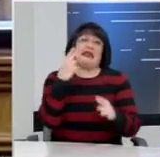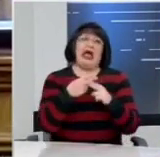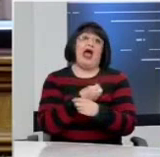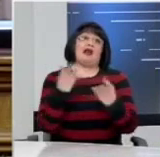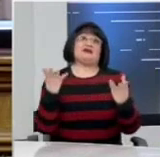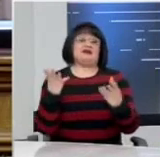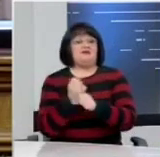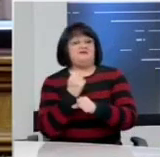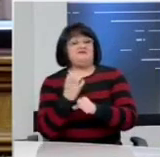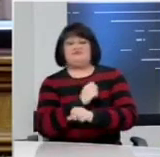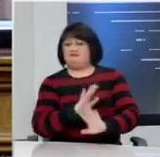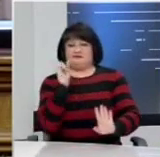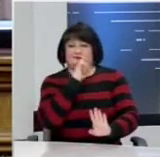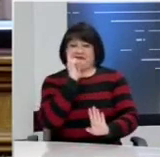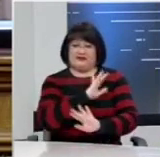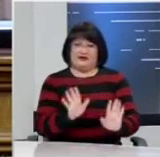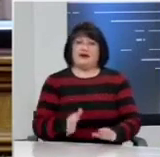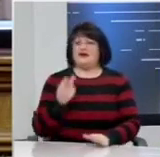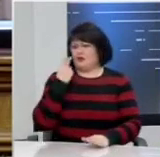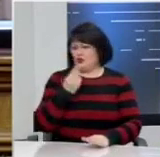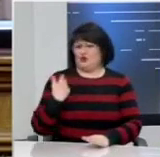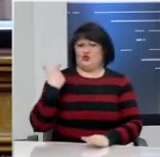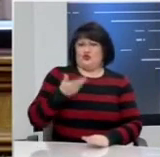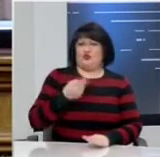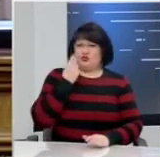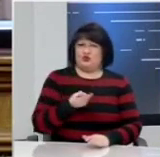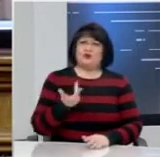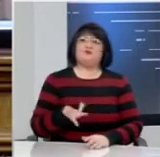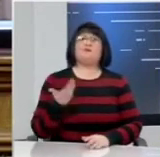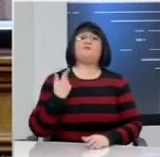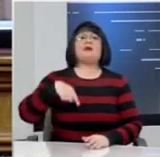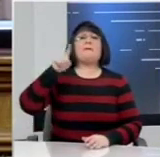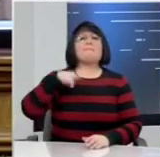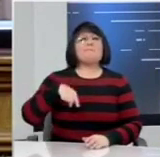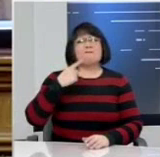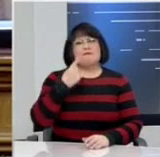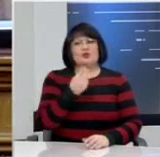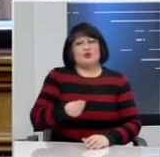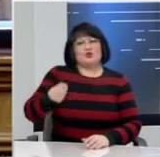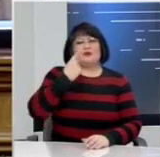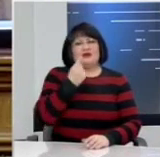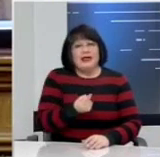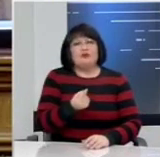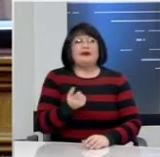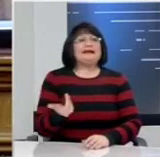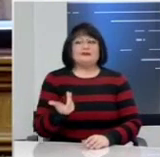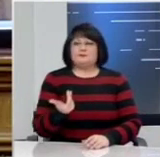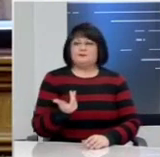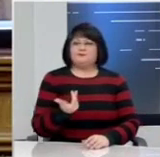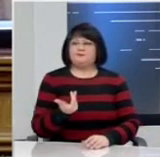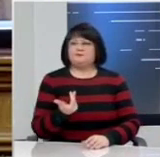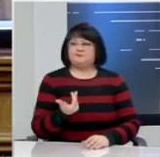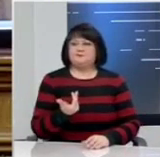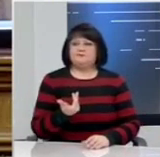Όλα αυτά βέβαια που βλέπουμε το τελευταίο διάστημα, στις τελευταίες μέρες πολύ πιο έντονα, θα